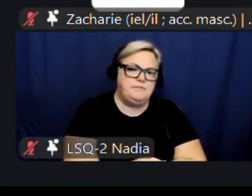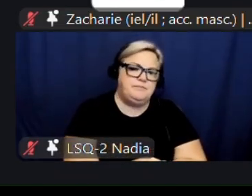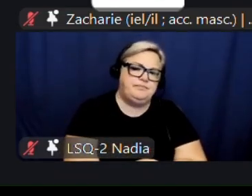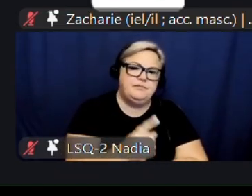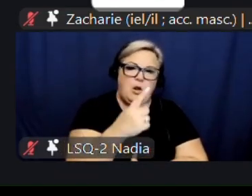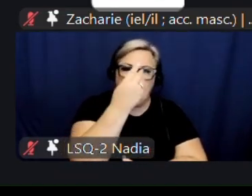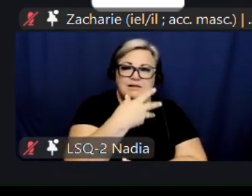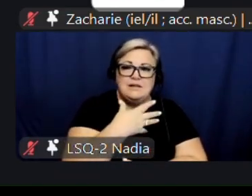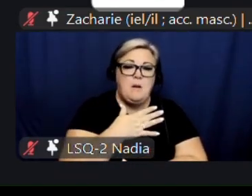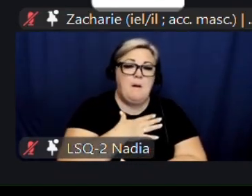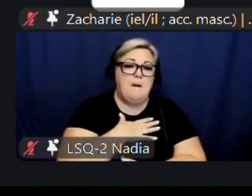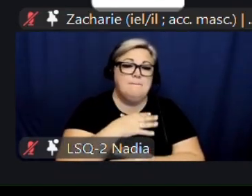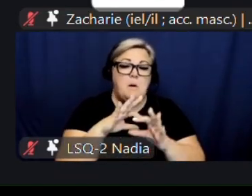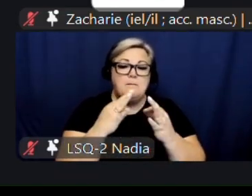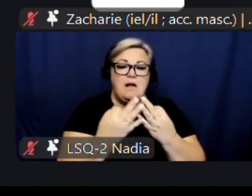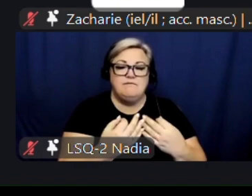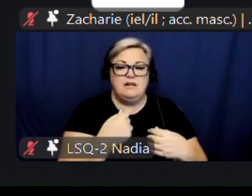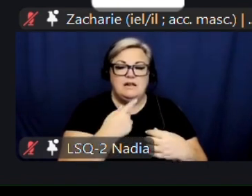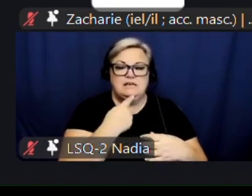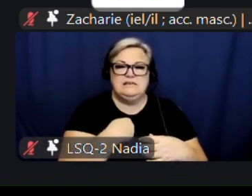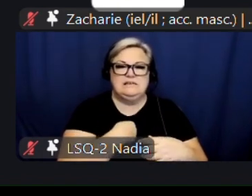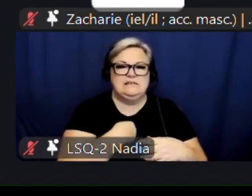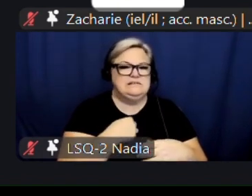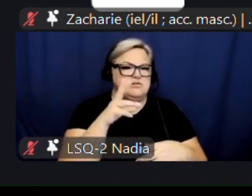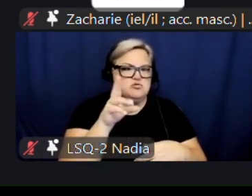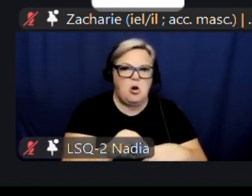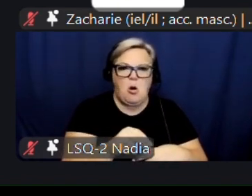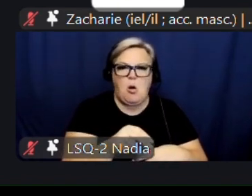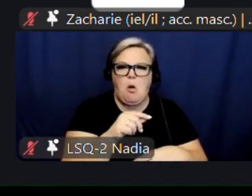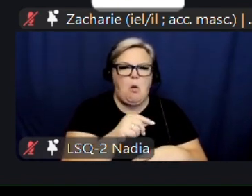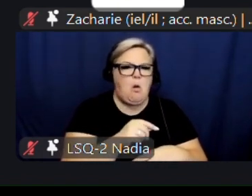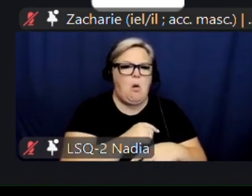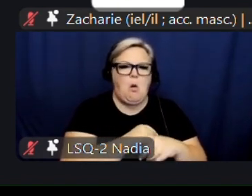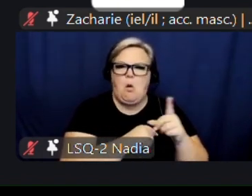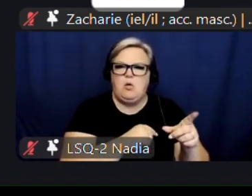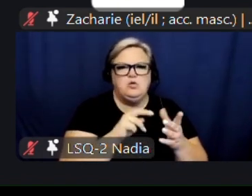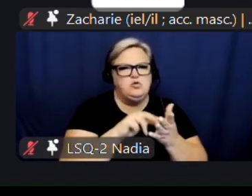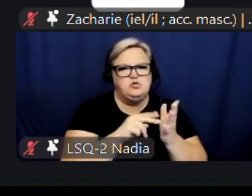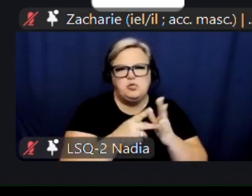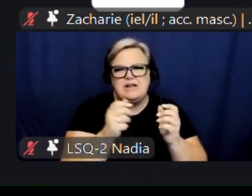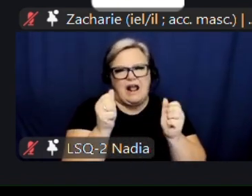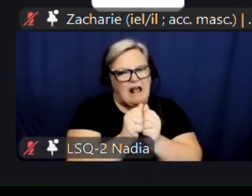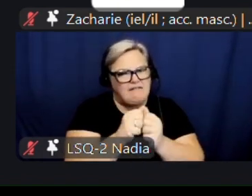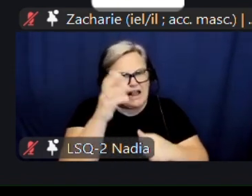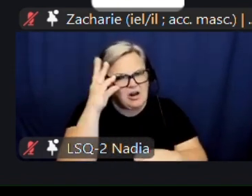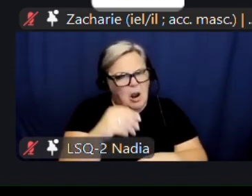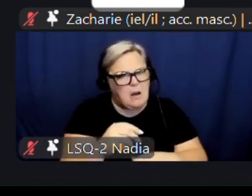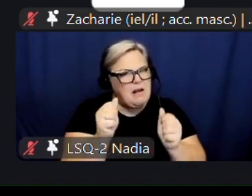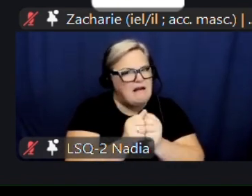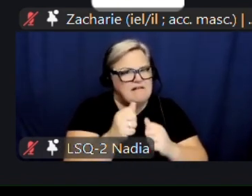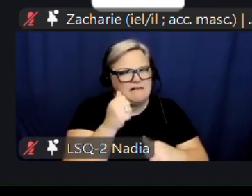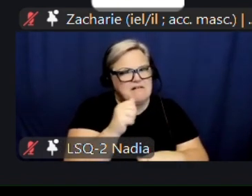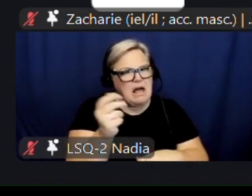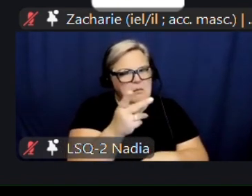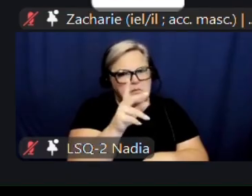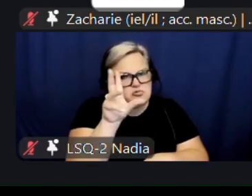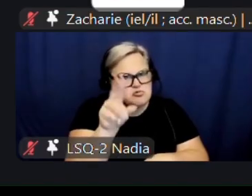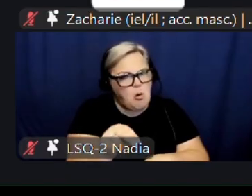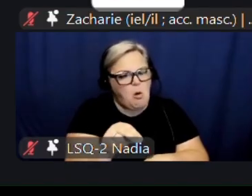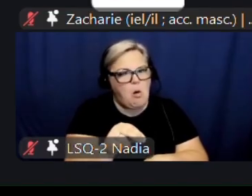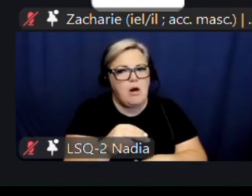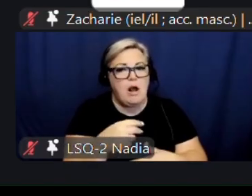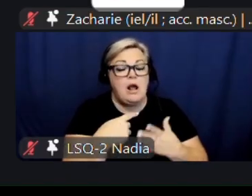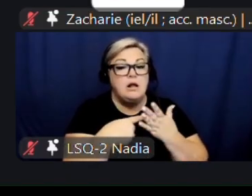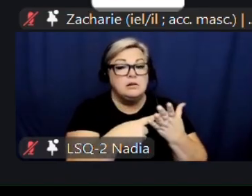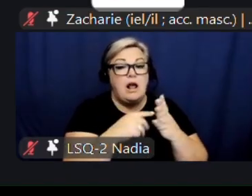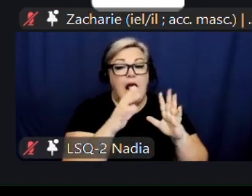mon médecin de famille me contredisait sur mon orientation sexuelle. Donc, disait, ah, tu devrais être avec un homme, tu devrais pas être avec une femme. Et suite à cette discussion,